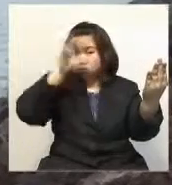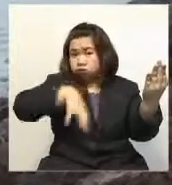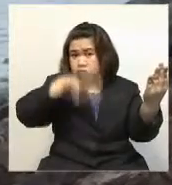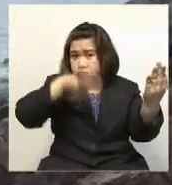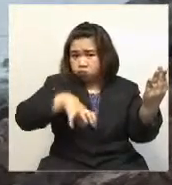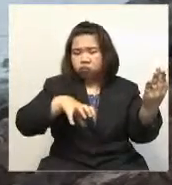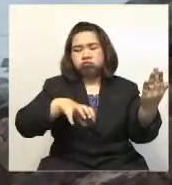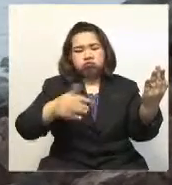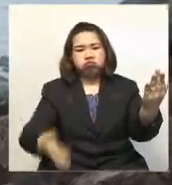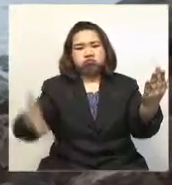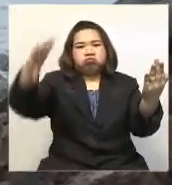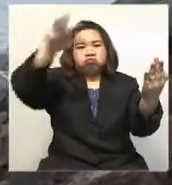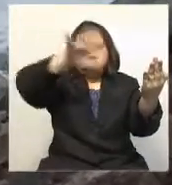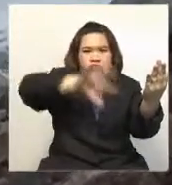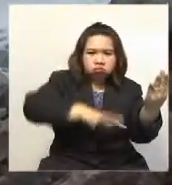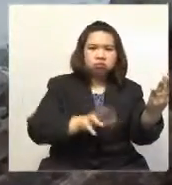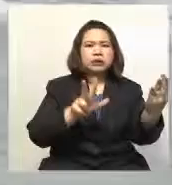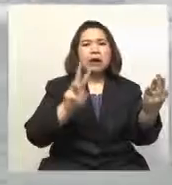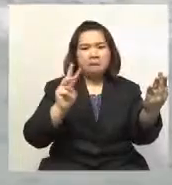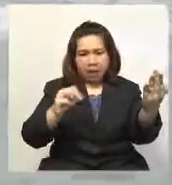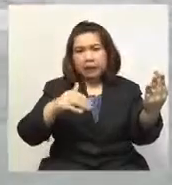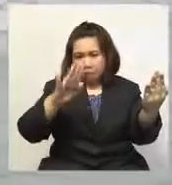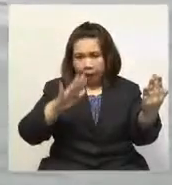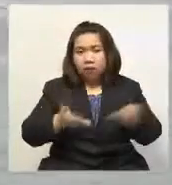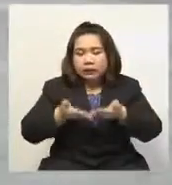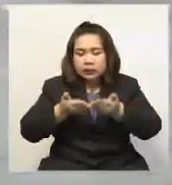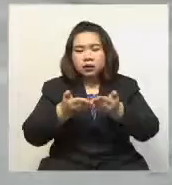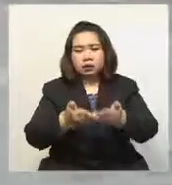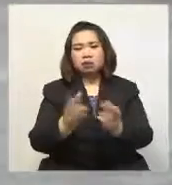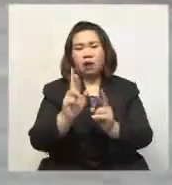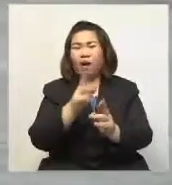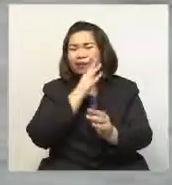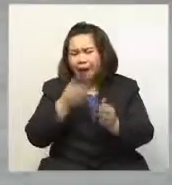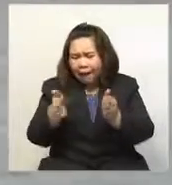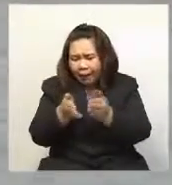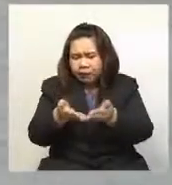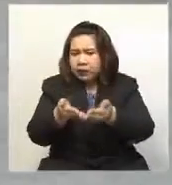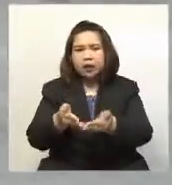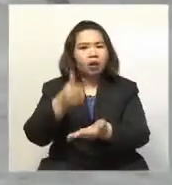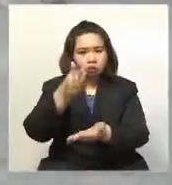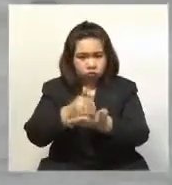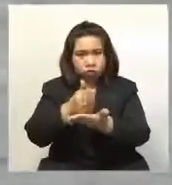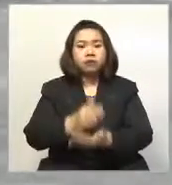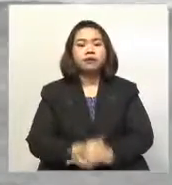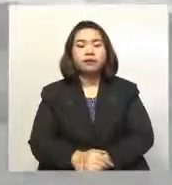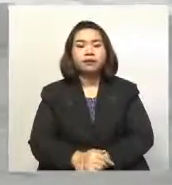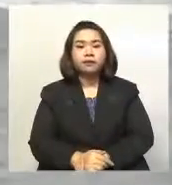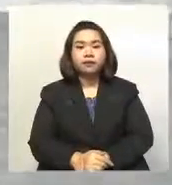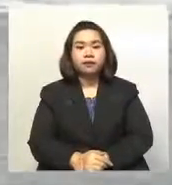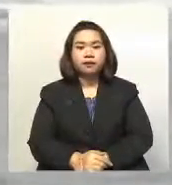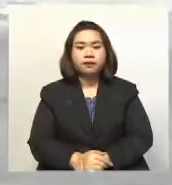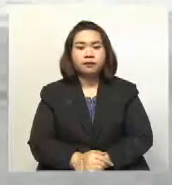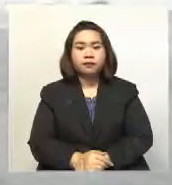มีคลนสูงมากกวา 3 เมตรชาวเรือควรเดินเรือดวยความระมดระวังะเรือเล็กควรงดออกจากฝั่งในชวเวลาดังกลาวค่ะ